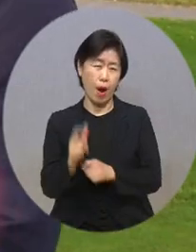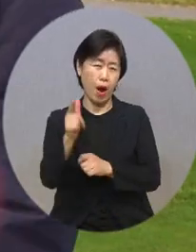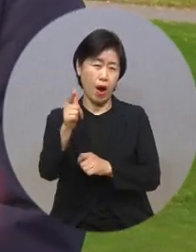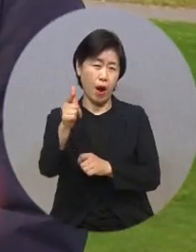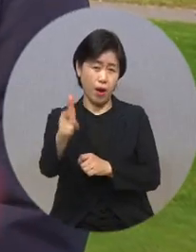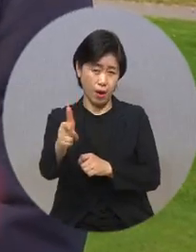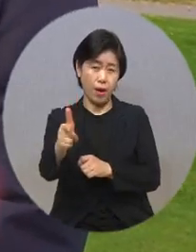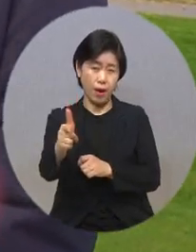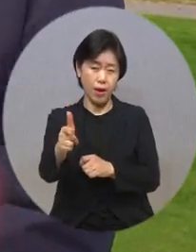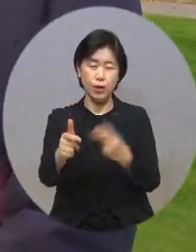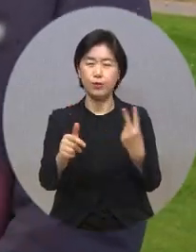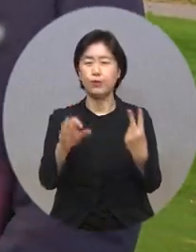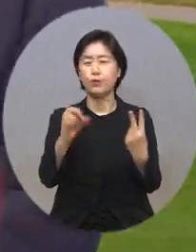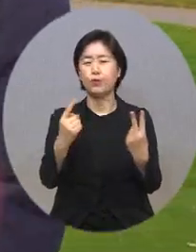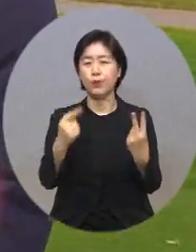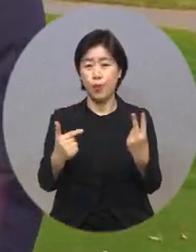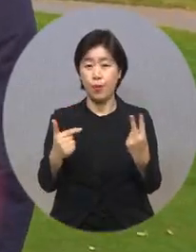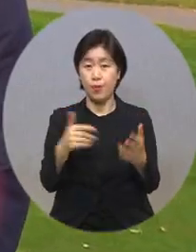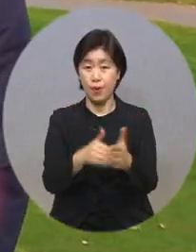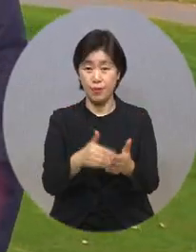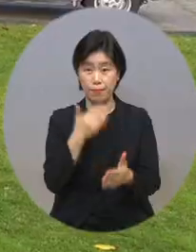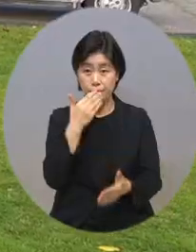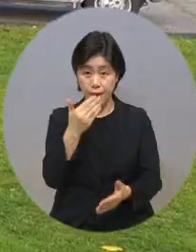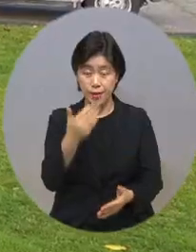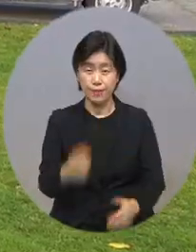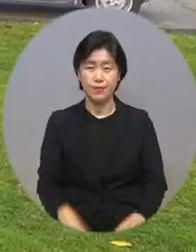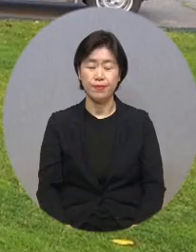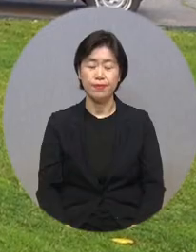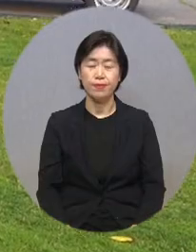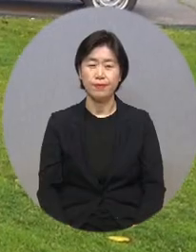여기에서 투어 공략도 그렇죠. 해보고 있습니다. 네.